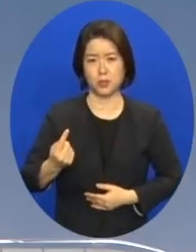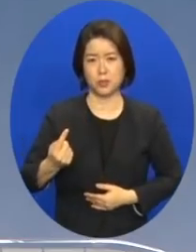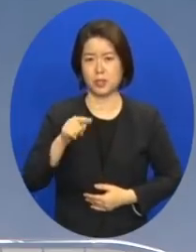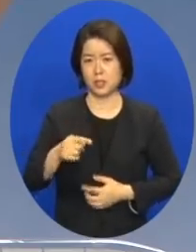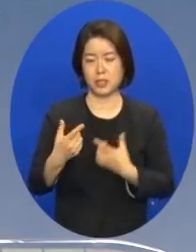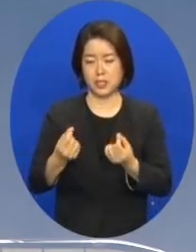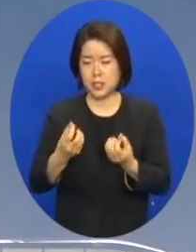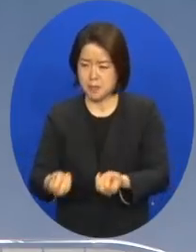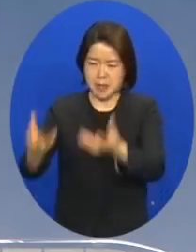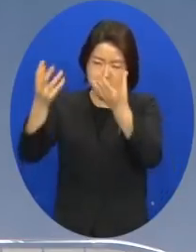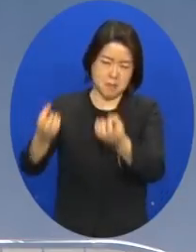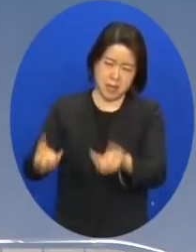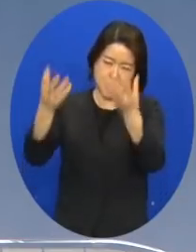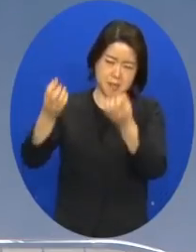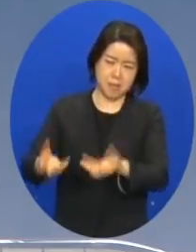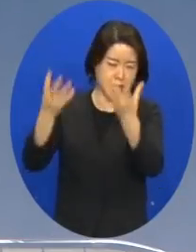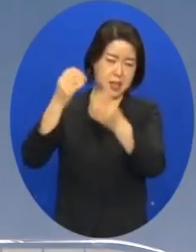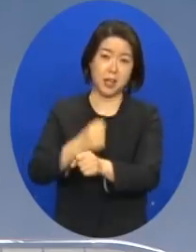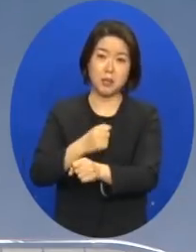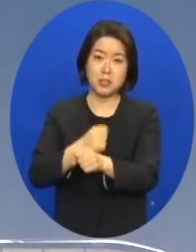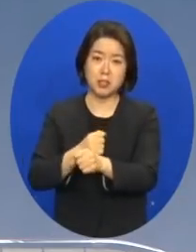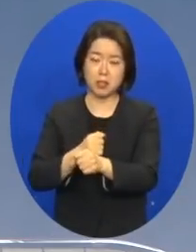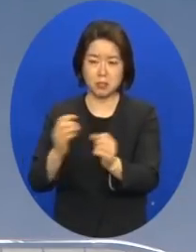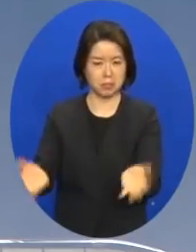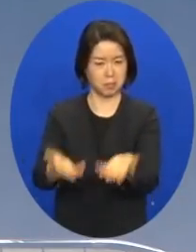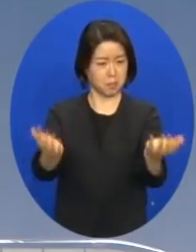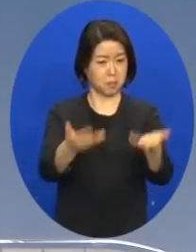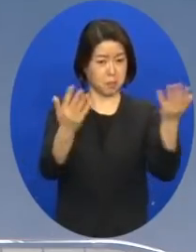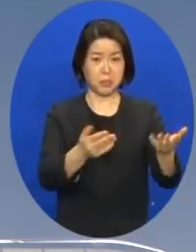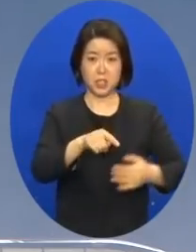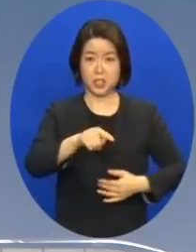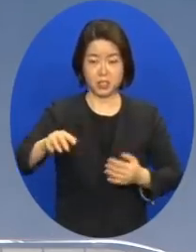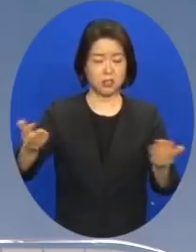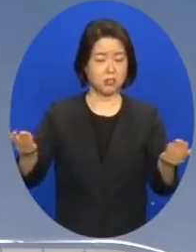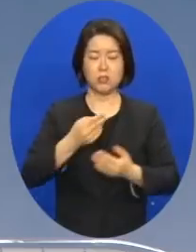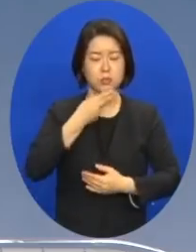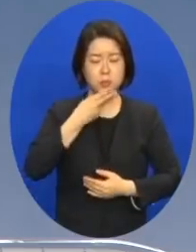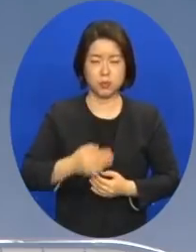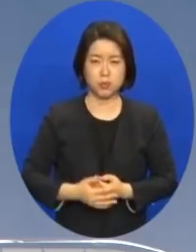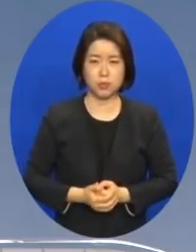이렇게 축제까지 벌려고 하면서 부추기는 이런 일은 없어요.